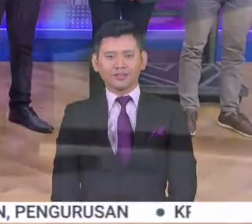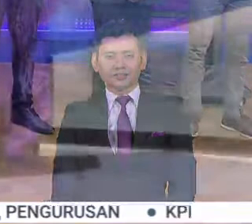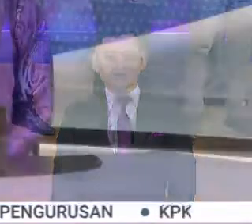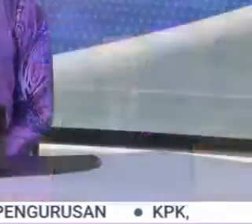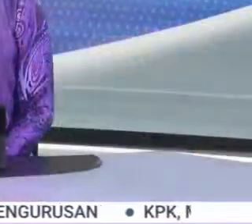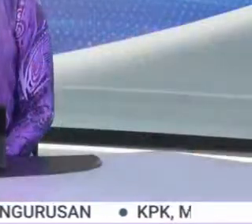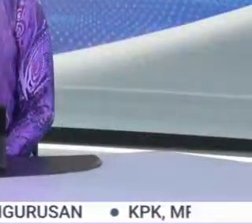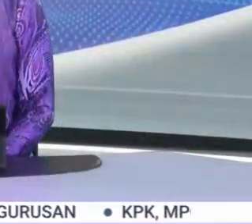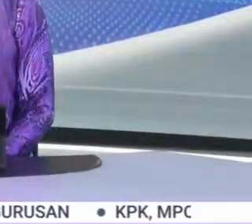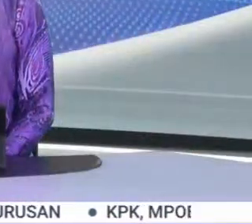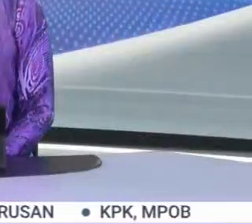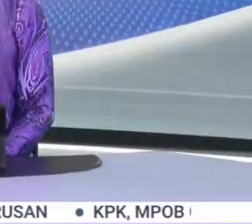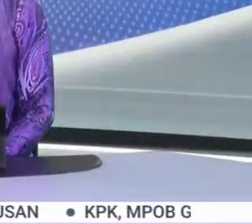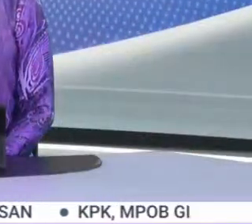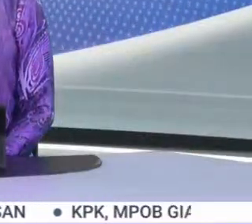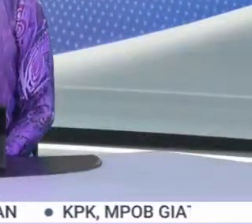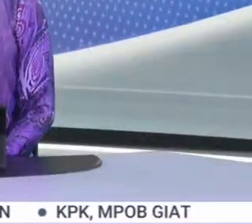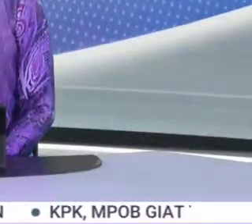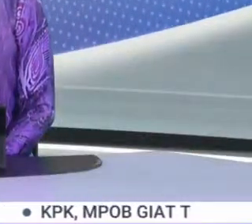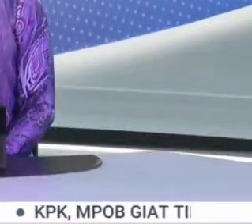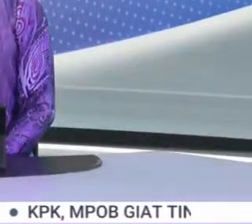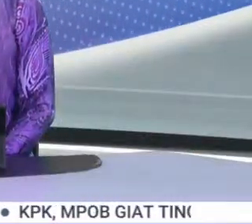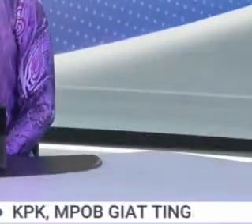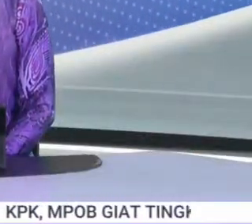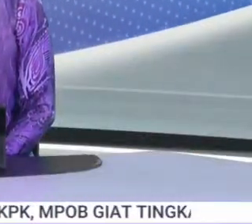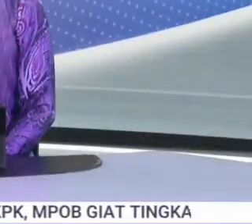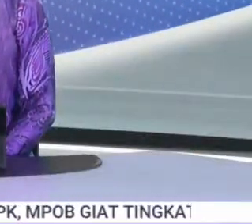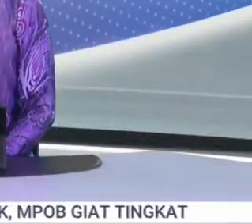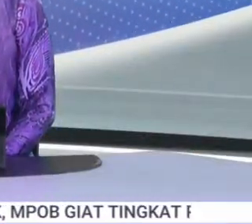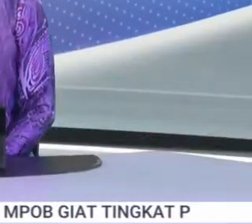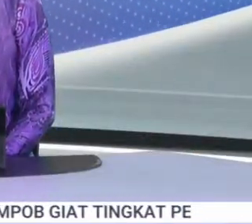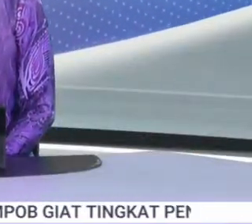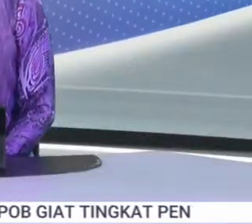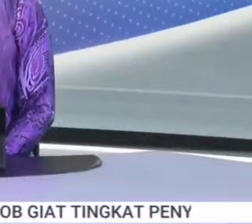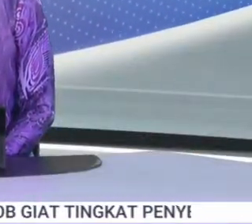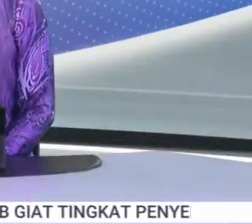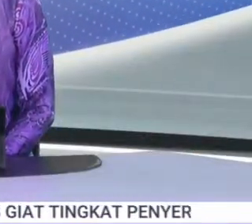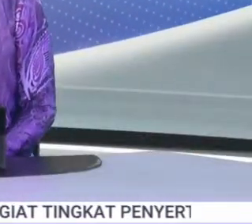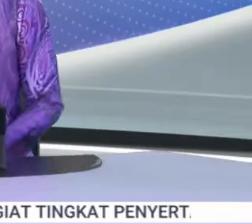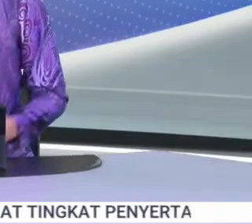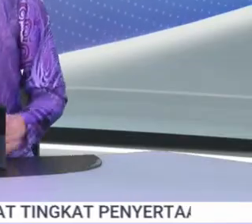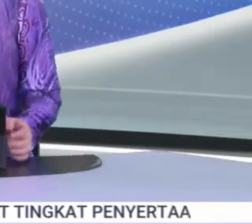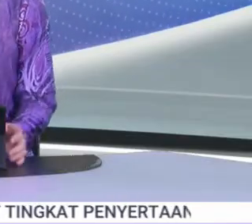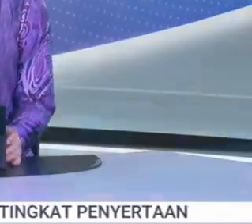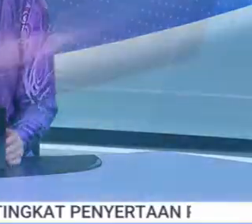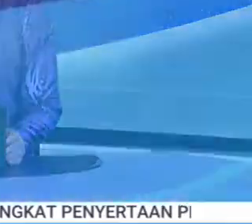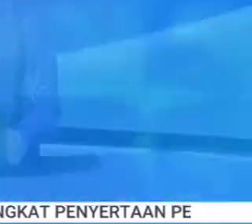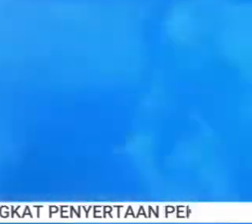Baik, berita perdana diteruskan dengan Stadium RTM. Malam ini bersama Otto Osman, silakan.